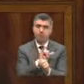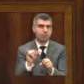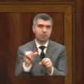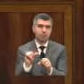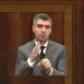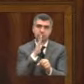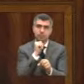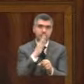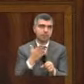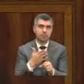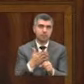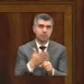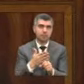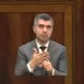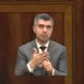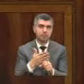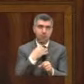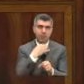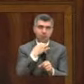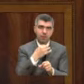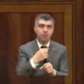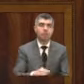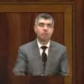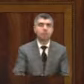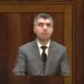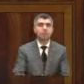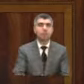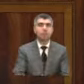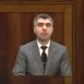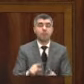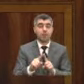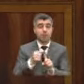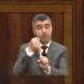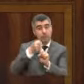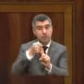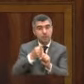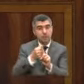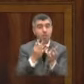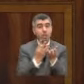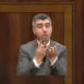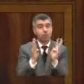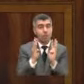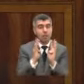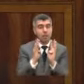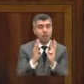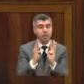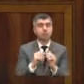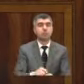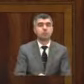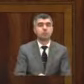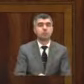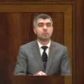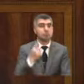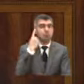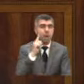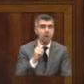بلا ما نعطيكم أسرار اللي ما خصهاش تخرج، ولكن اشتغال في هذه اللجنة هذه ما كانش عندنا علم وما